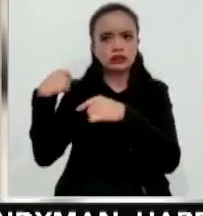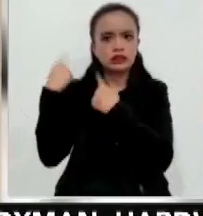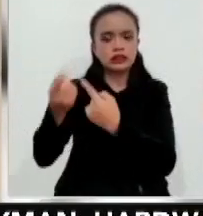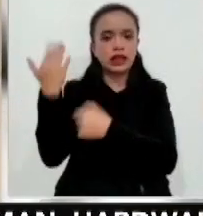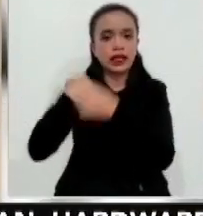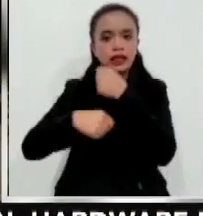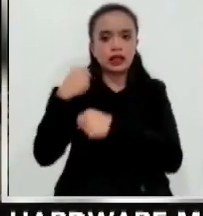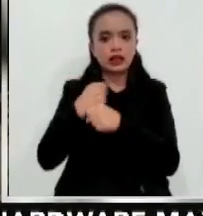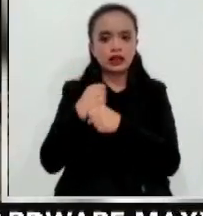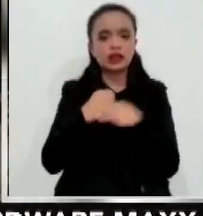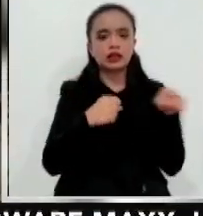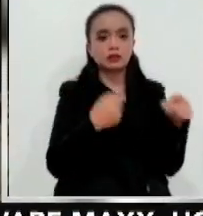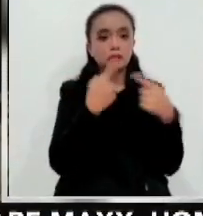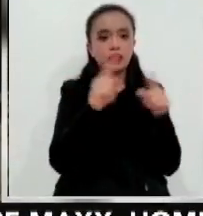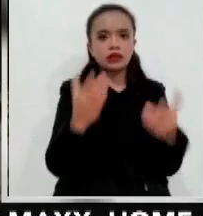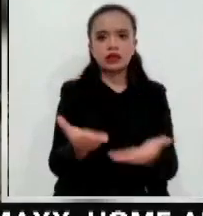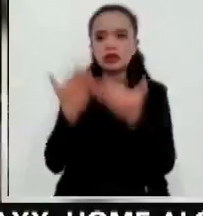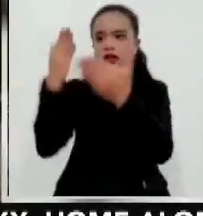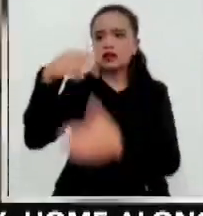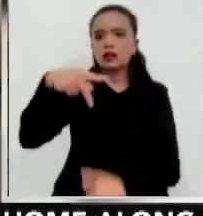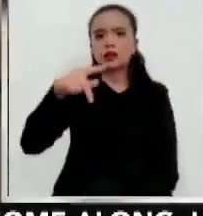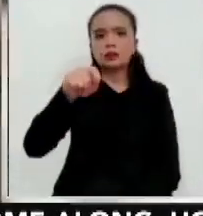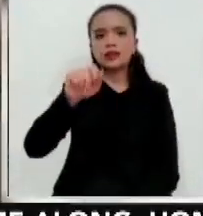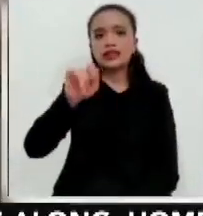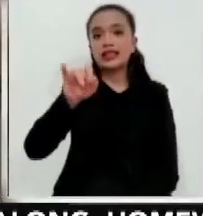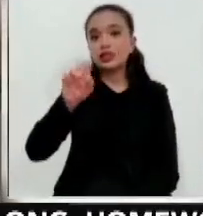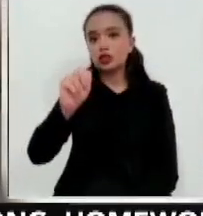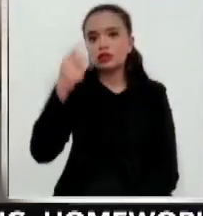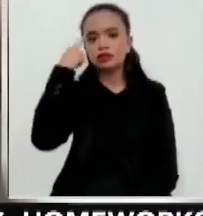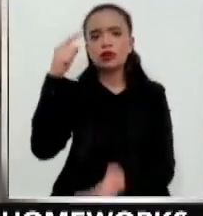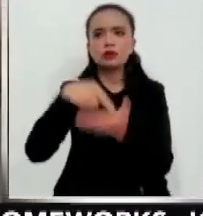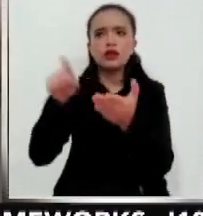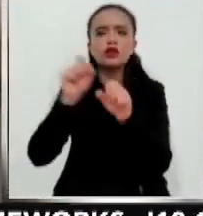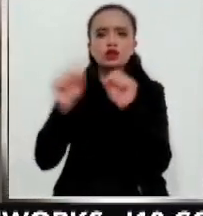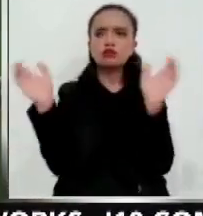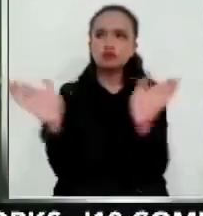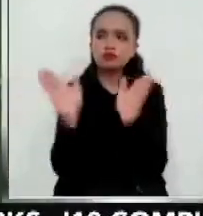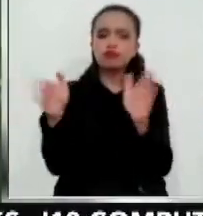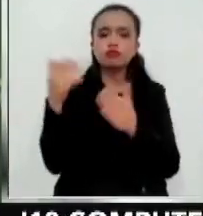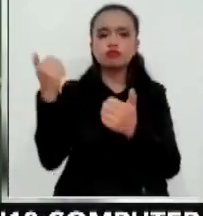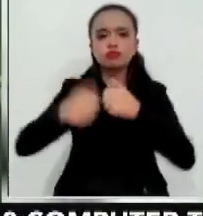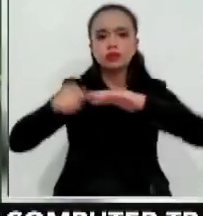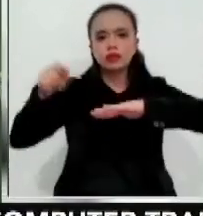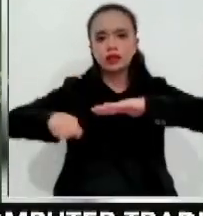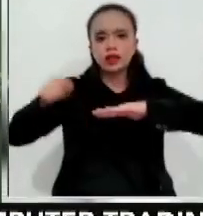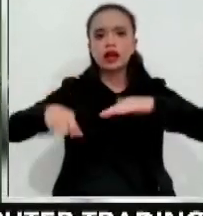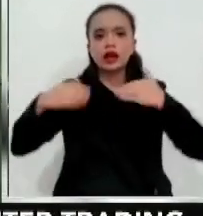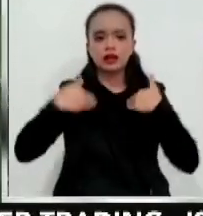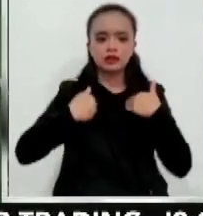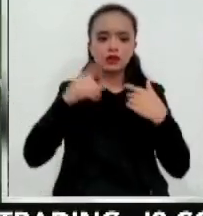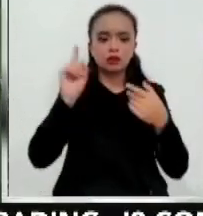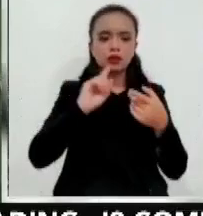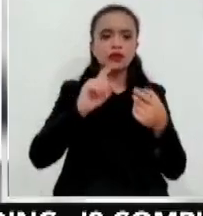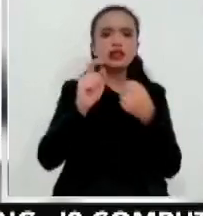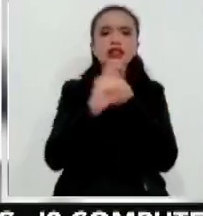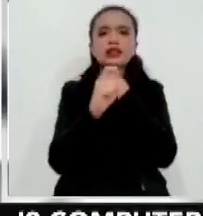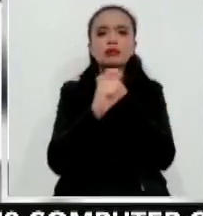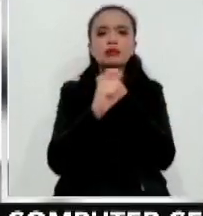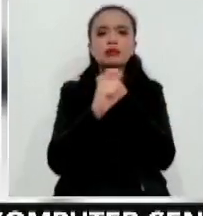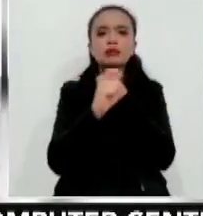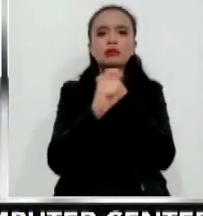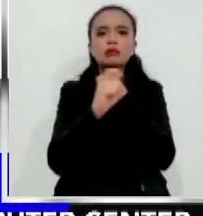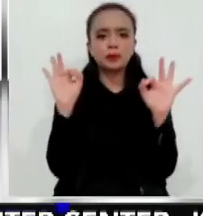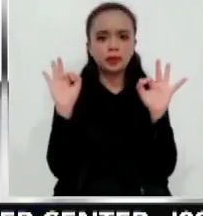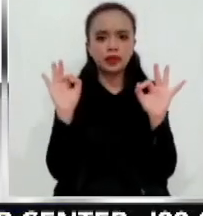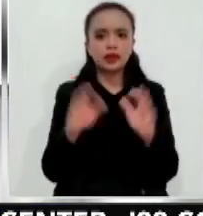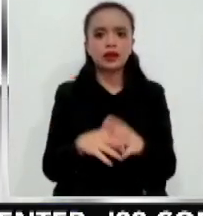ng petition for bail sa pag-asang makumbinsi ang korte na magtakda ng piyansa para sa kanilang pansamantalang kalayaan. Pero